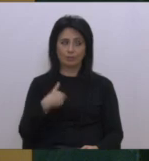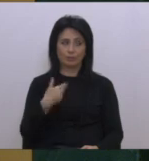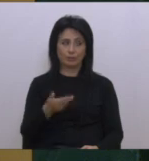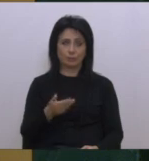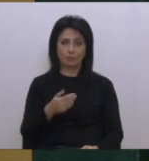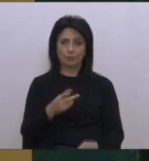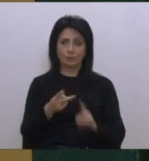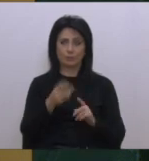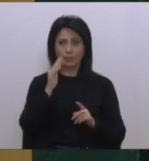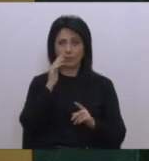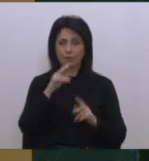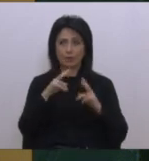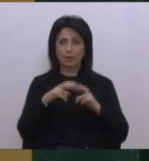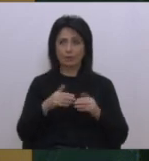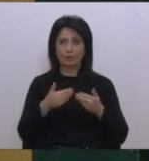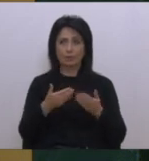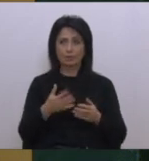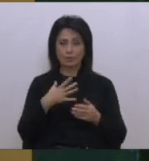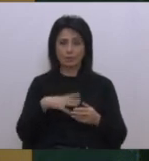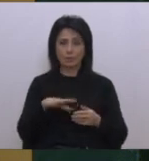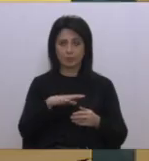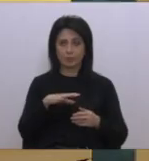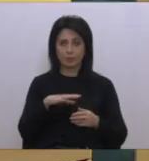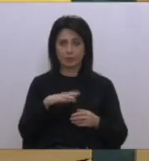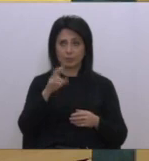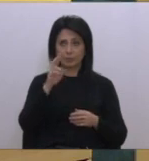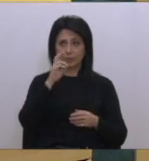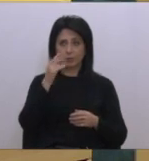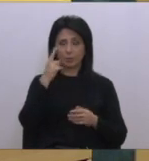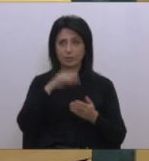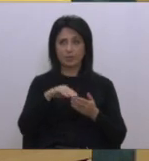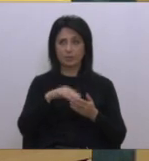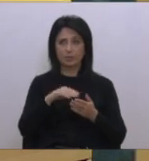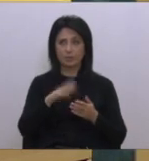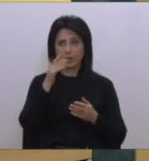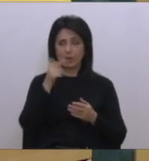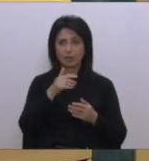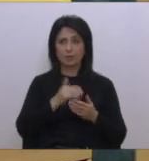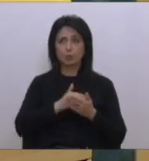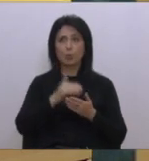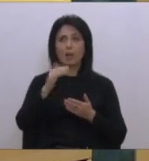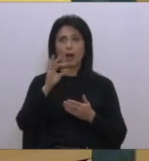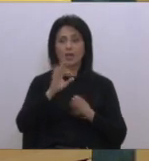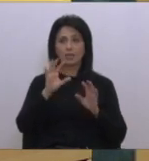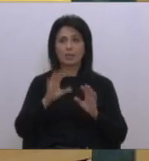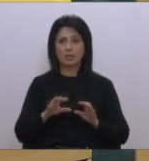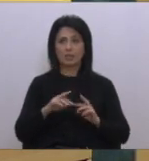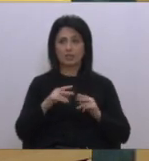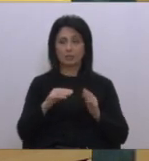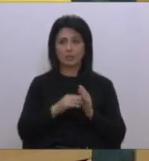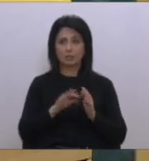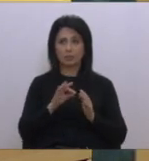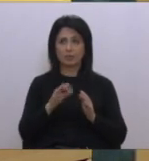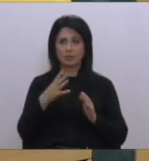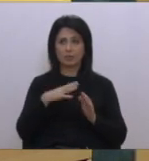Mogisalmebit, meore bosmenit, gansakhelvat tsarmodgenit sakartvelos tavrobis mier initsiirebul umarlesi antlebis shesakheb sakartvelos kanonshi tsulebis shetanis